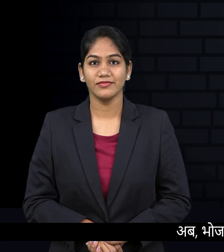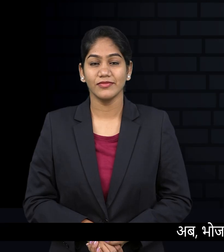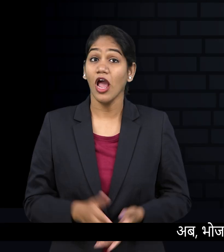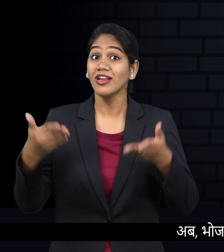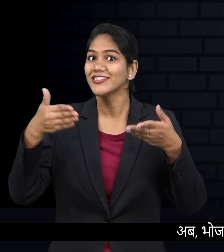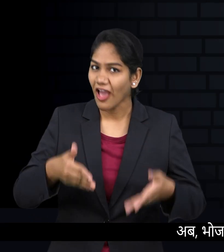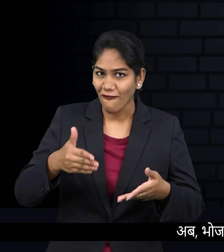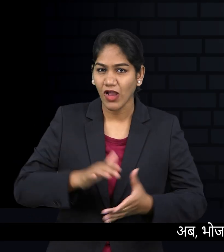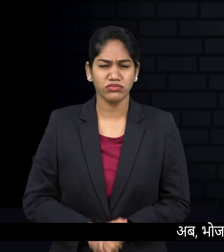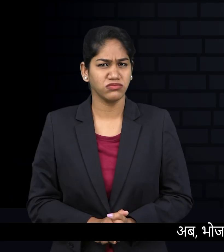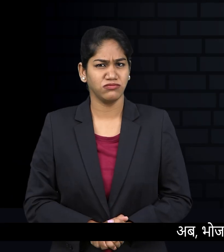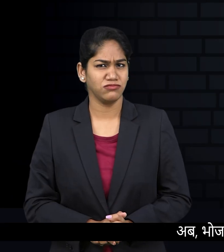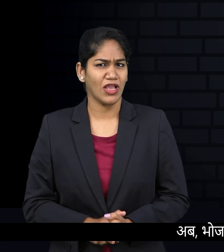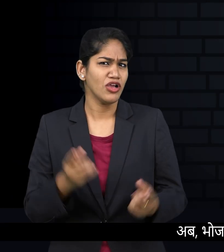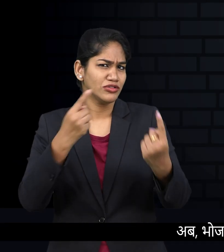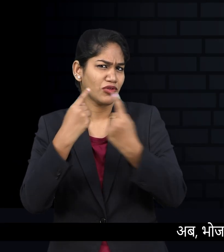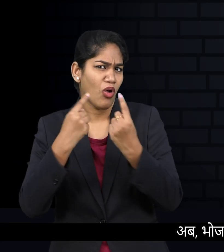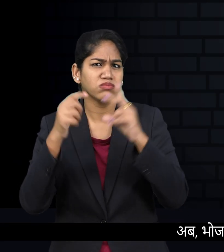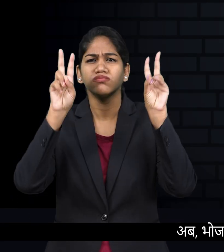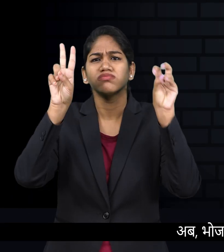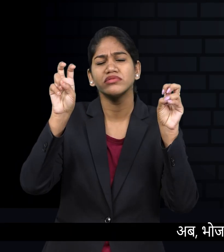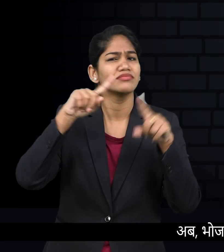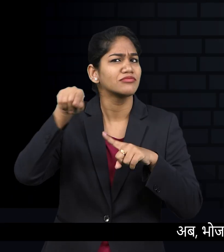अब भोजन के बारे में बात करते हैं।